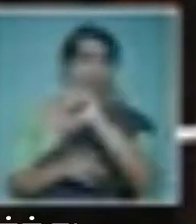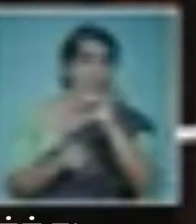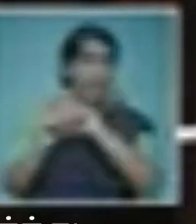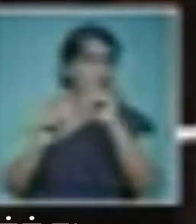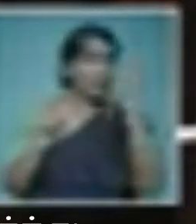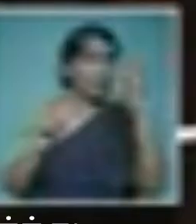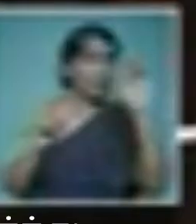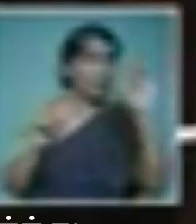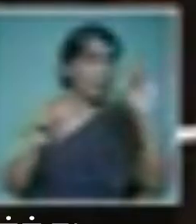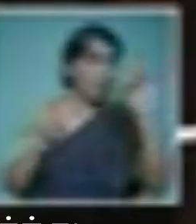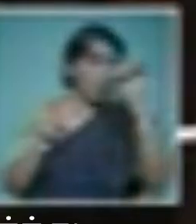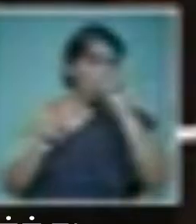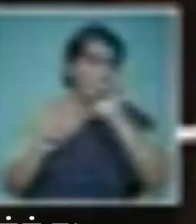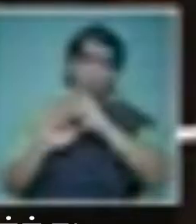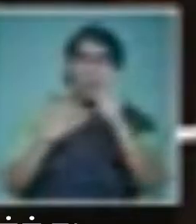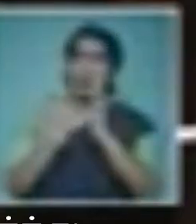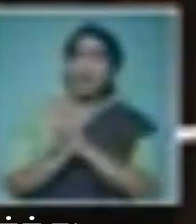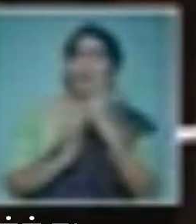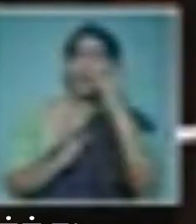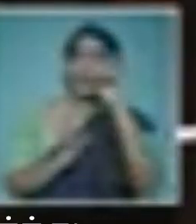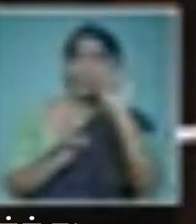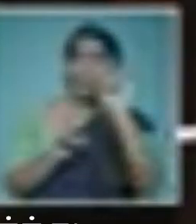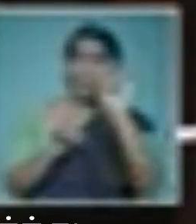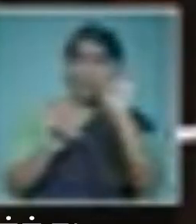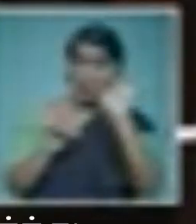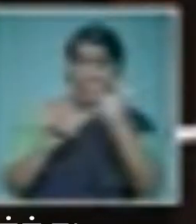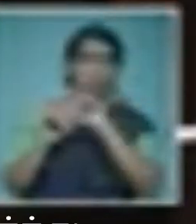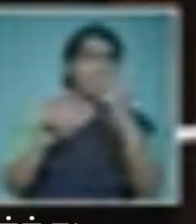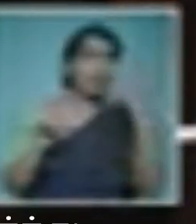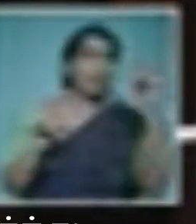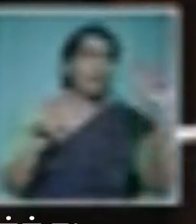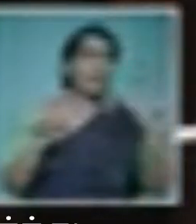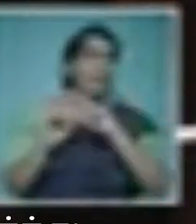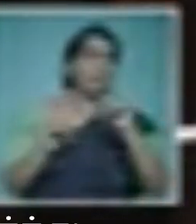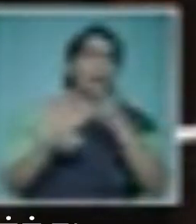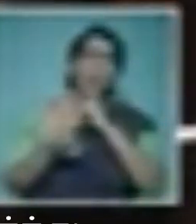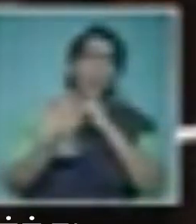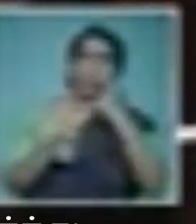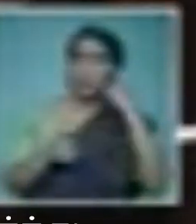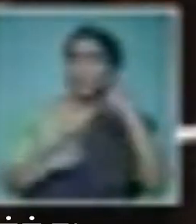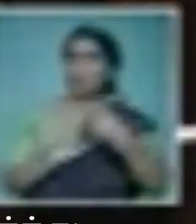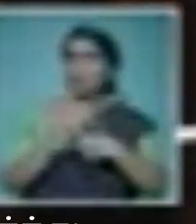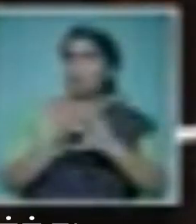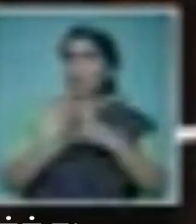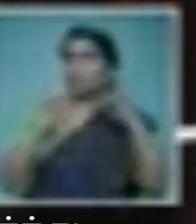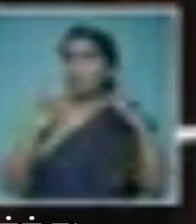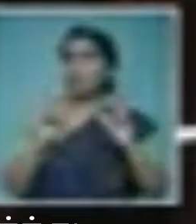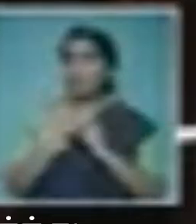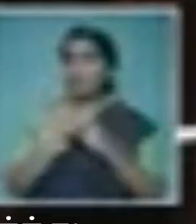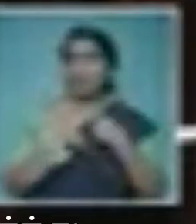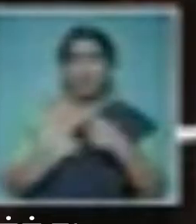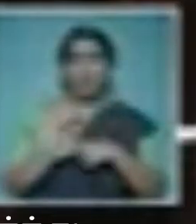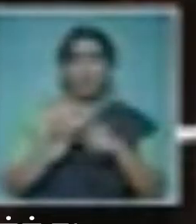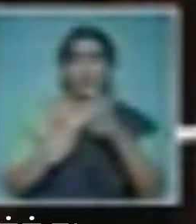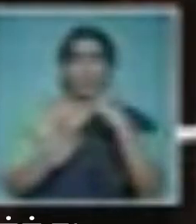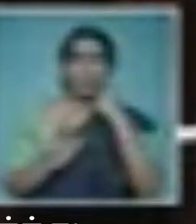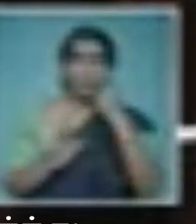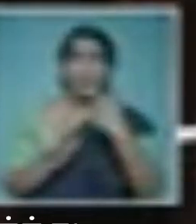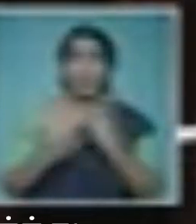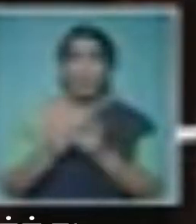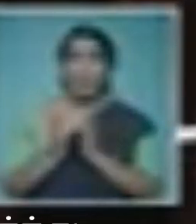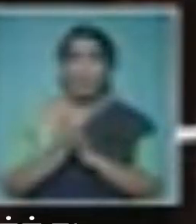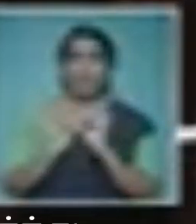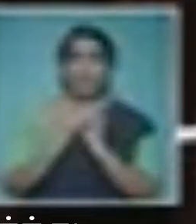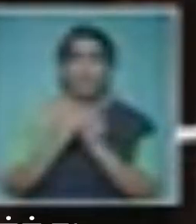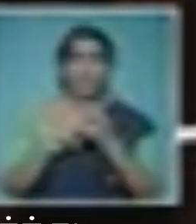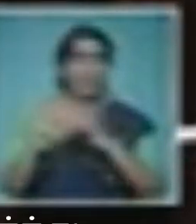15 වෙනකල් කරපු හොරකම් වලට ඔක්කොම 2015 ඉඳන් 20 වෙනකල් නඩු දැම්ම දැනගත්ත මේ රටේ මහා විනාශයක් වෙන්නේ රටේ නේ සමා වෙන්න තමන්ගේ පවුලයි